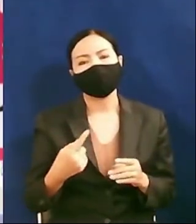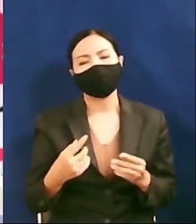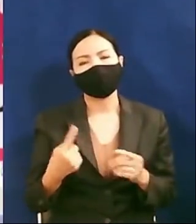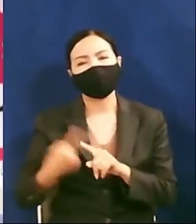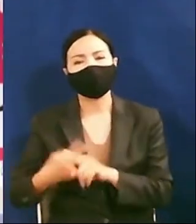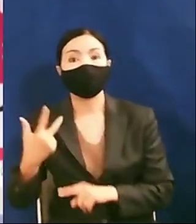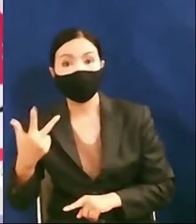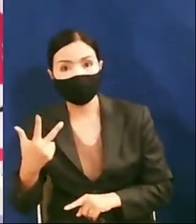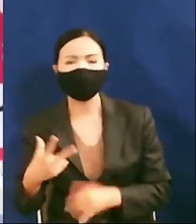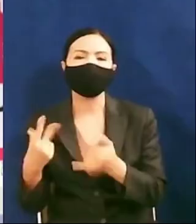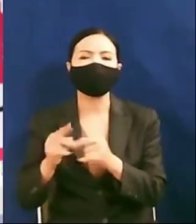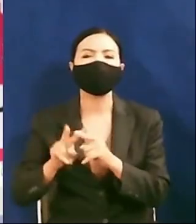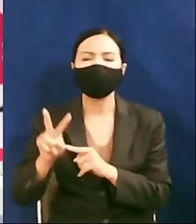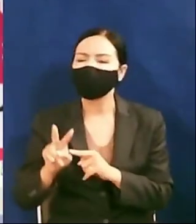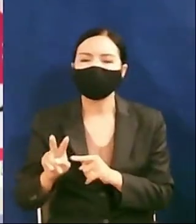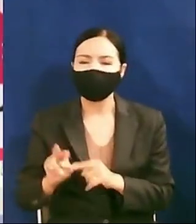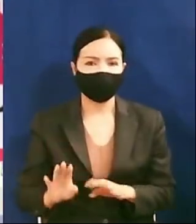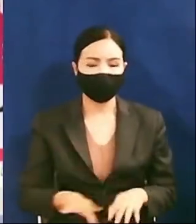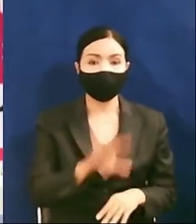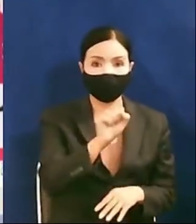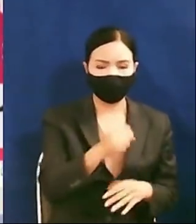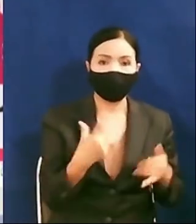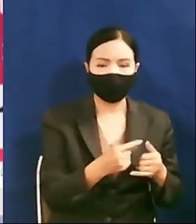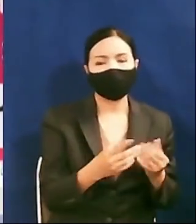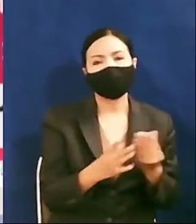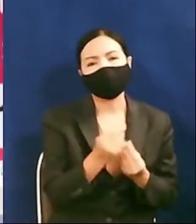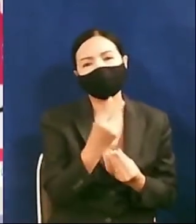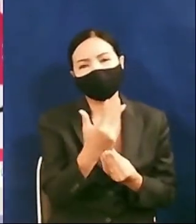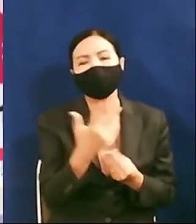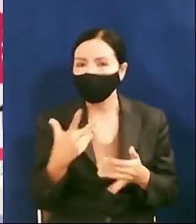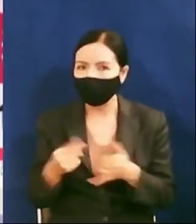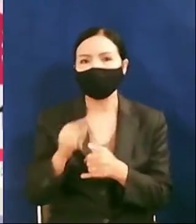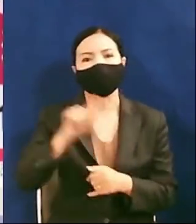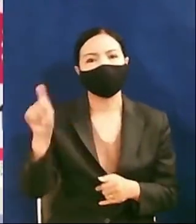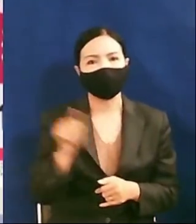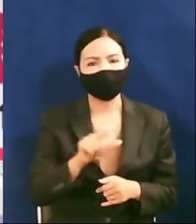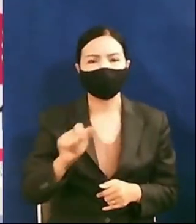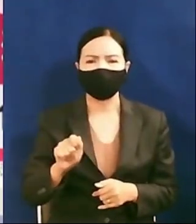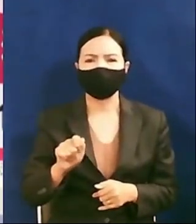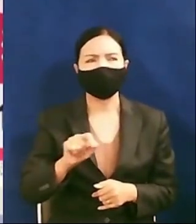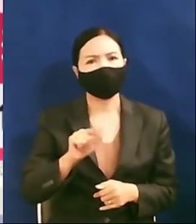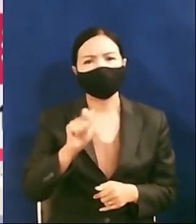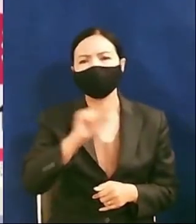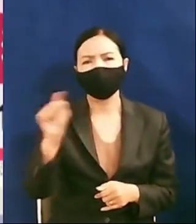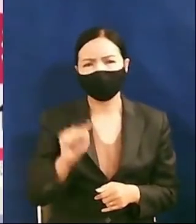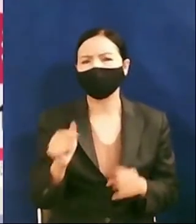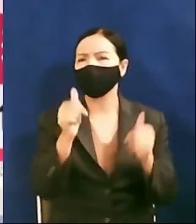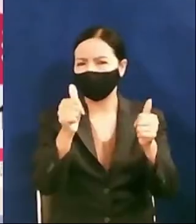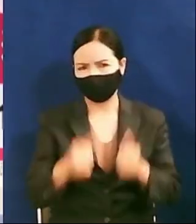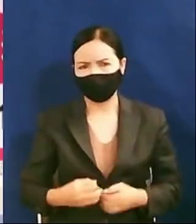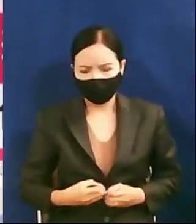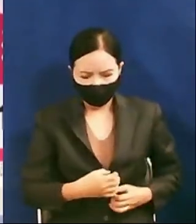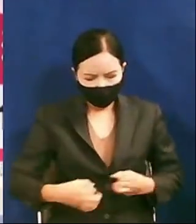าห์นี่ก็ฉีดซิโนแวค 3-4 สัปดาห์แล้วก็เป็นแอสตราเลยเนี่ยครับภูมิคุ้มกันก็เกิดได้เร็วขึ้นนะครับเพราะฉะนั้